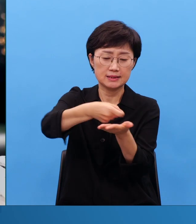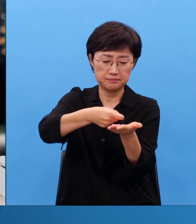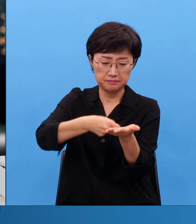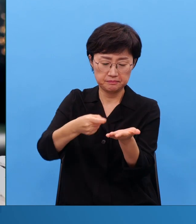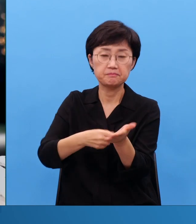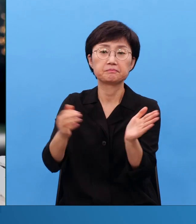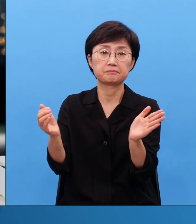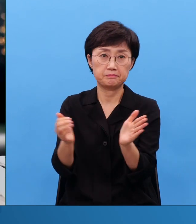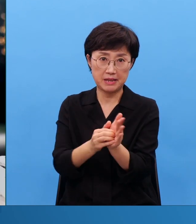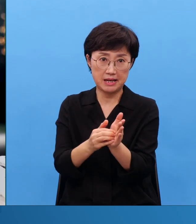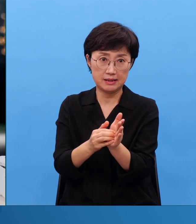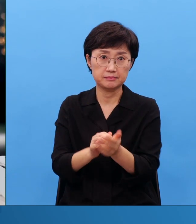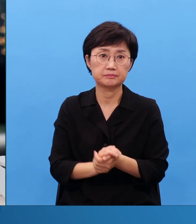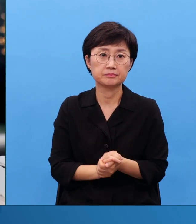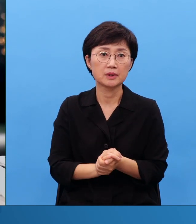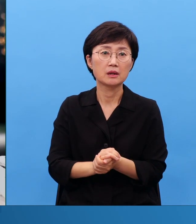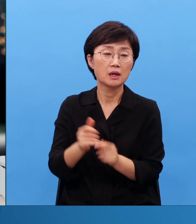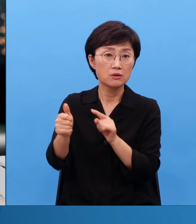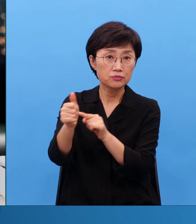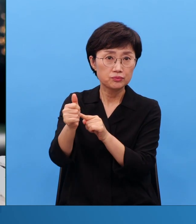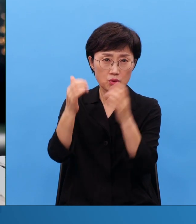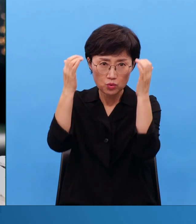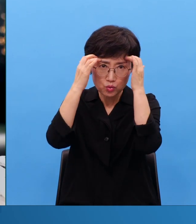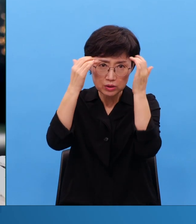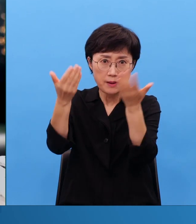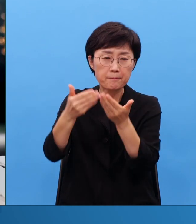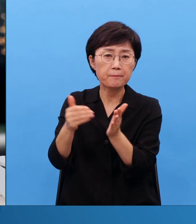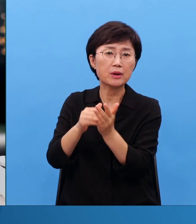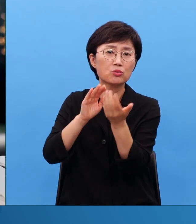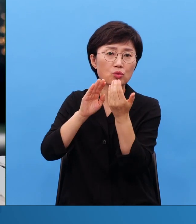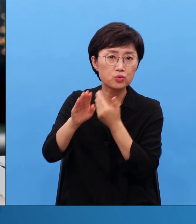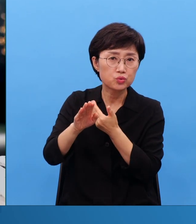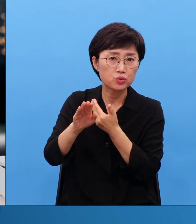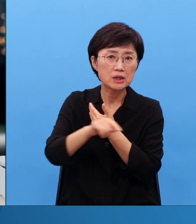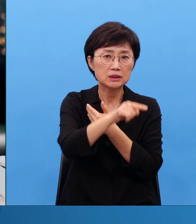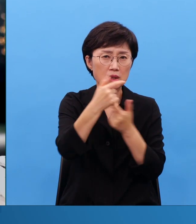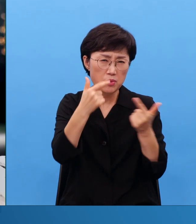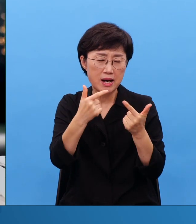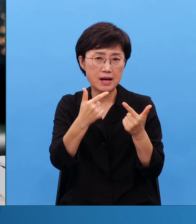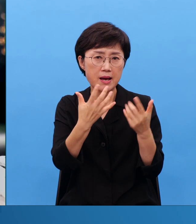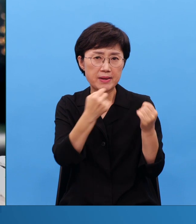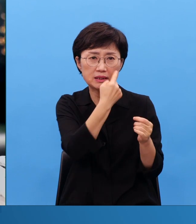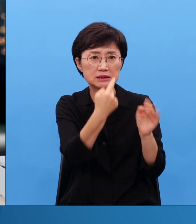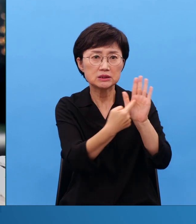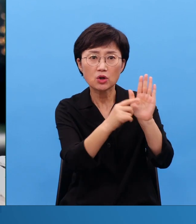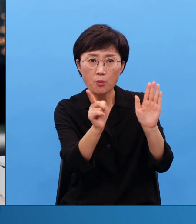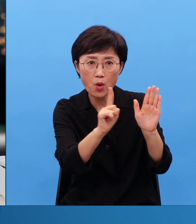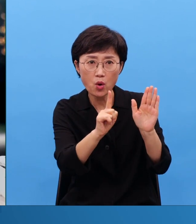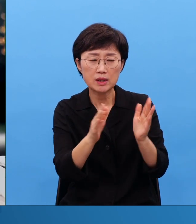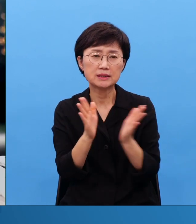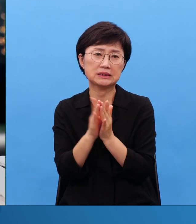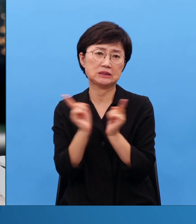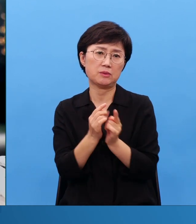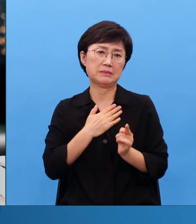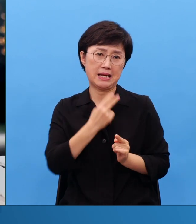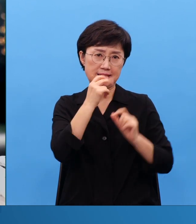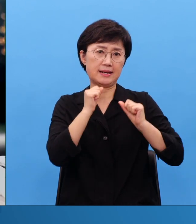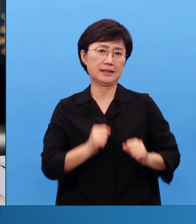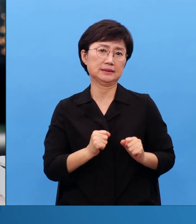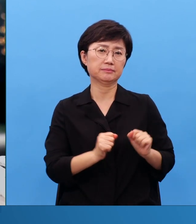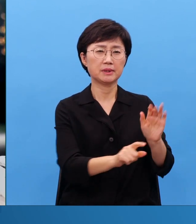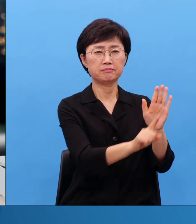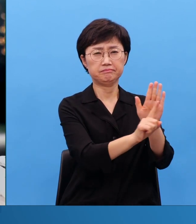성청하신 날까지의 일을 기록하였노라. 그가 고난받으신 후에 또한 그들에게 확실한 많은 증거를